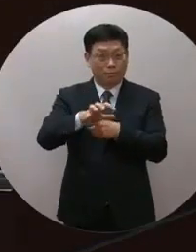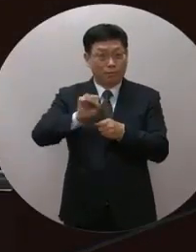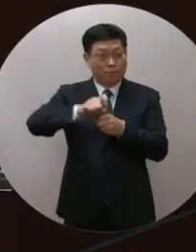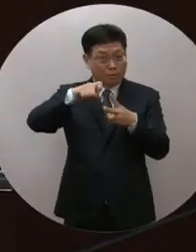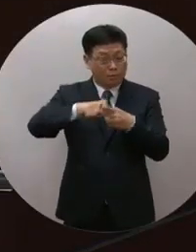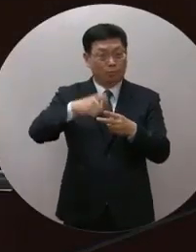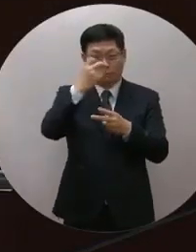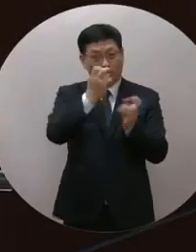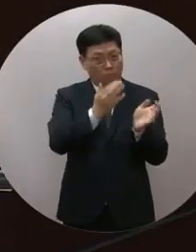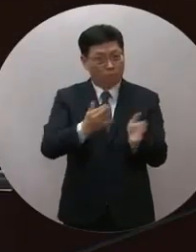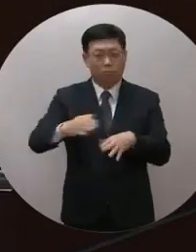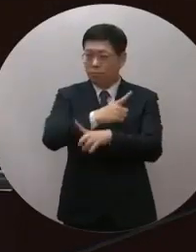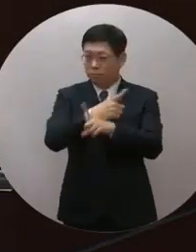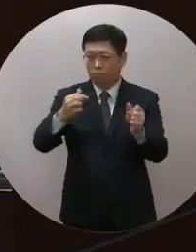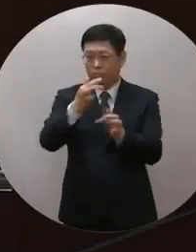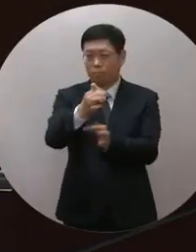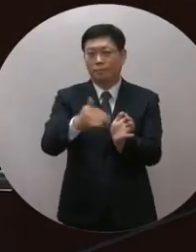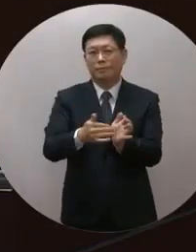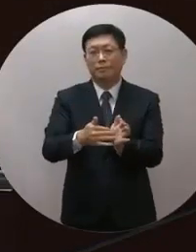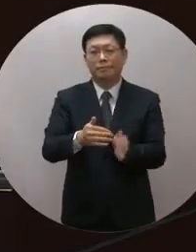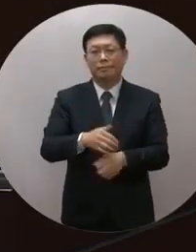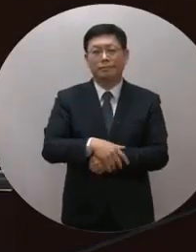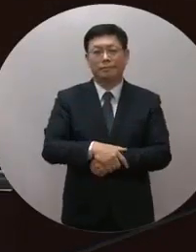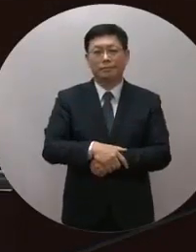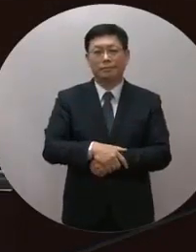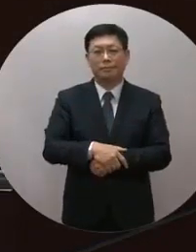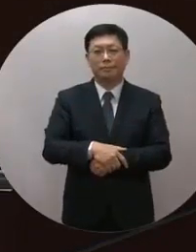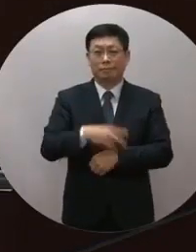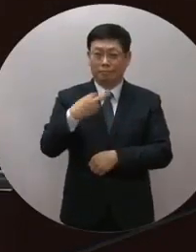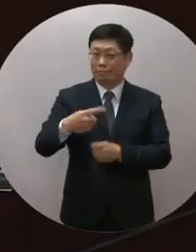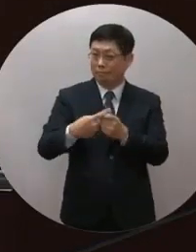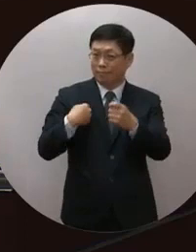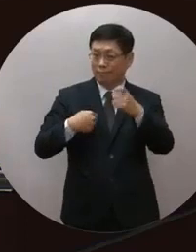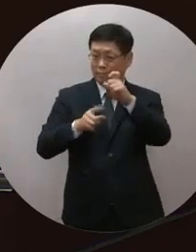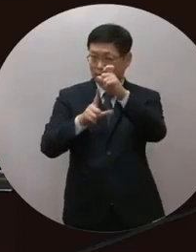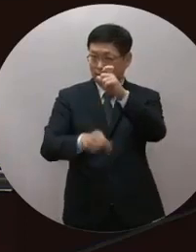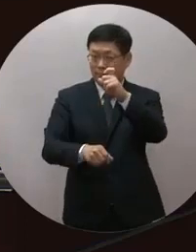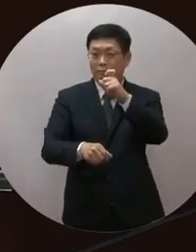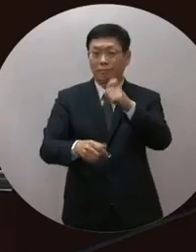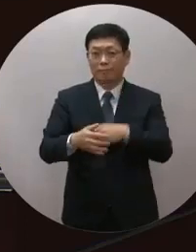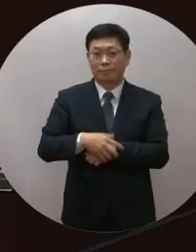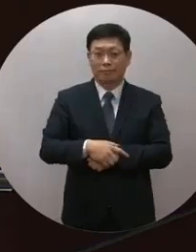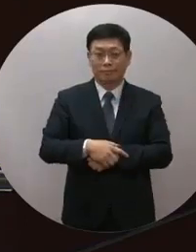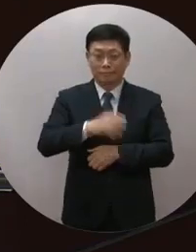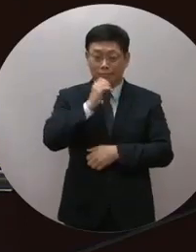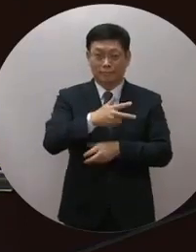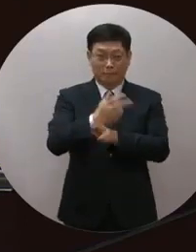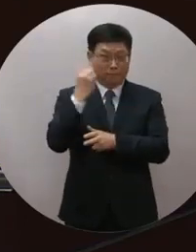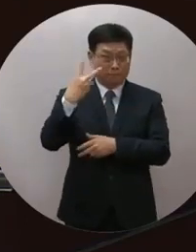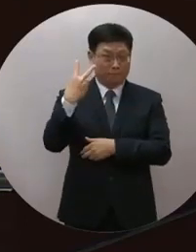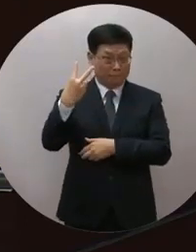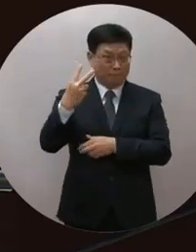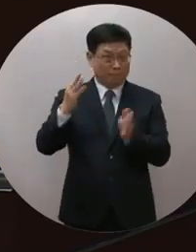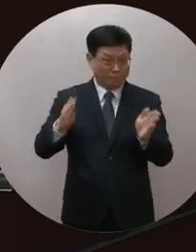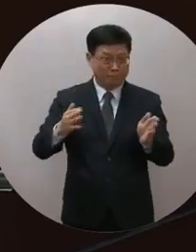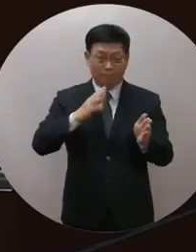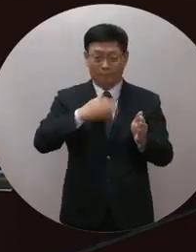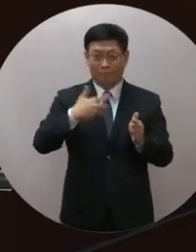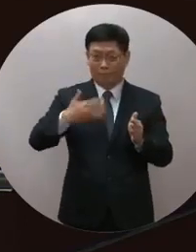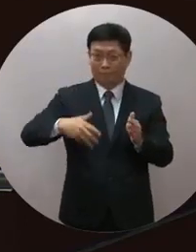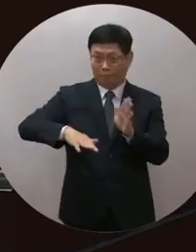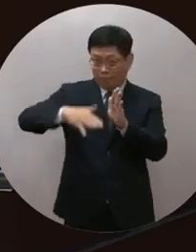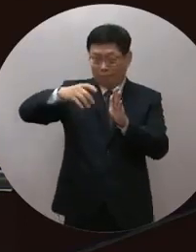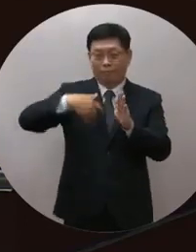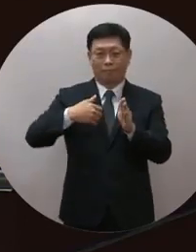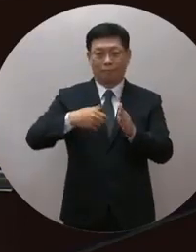度也都已经上路。而去年10月板新二期供水计划